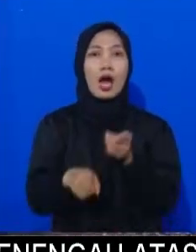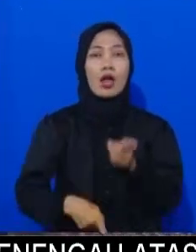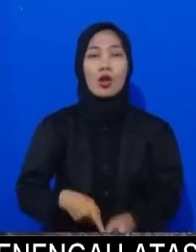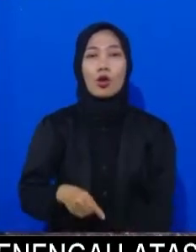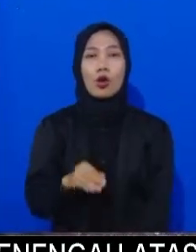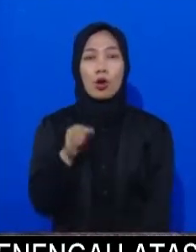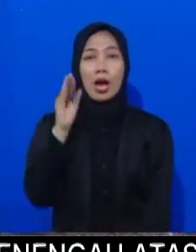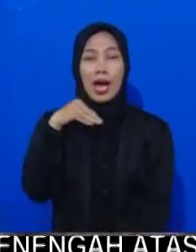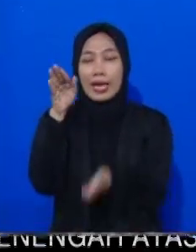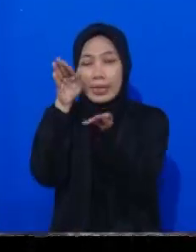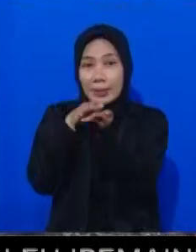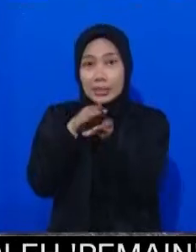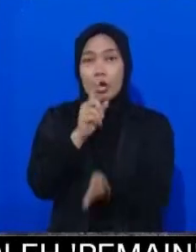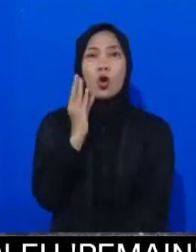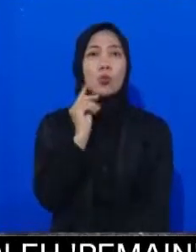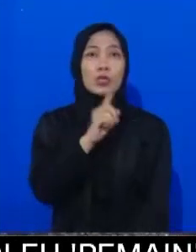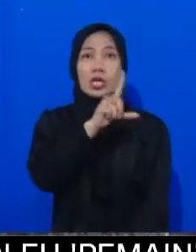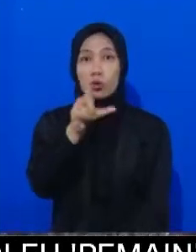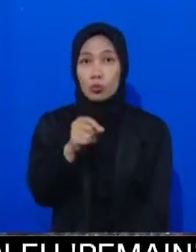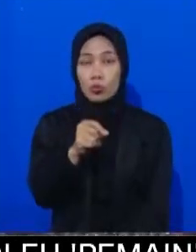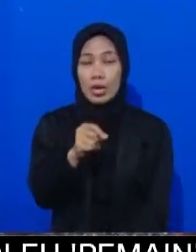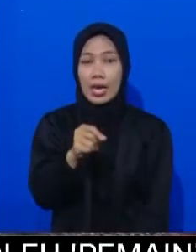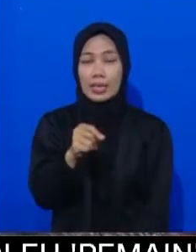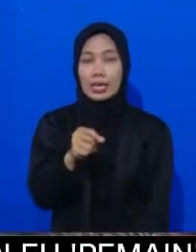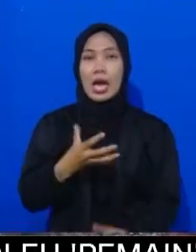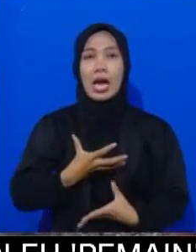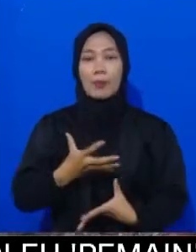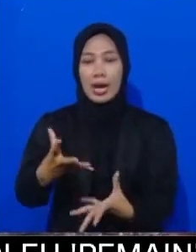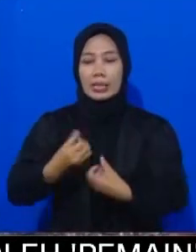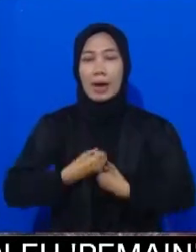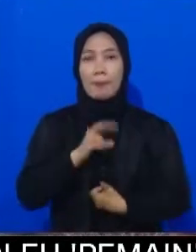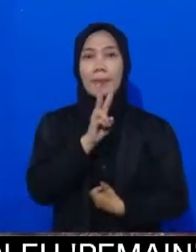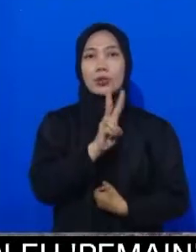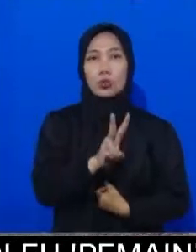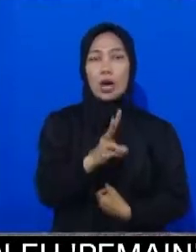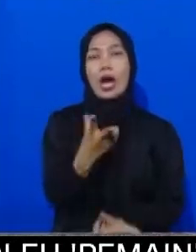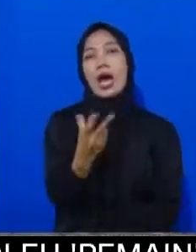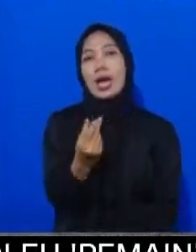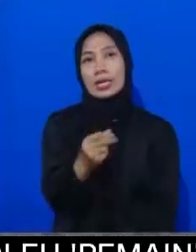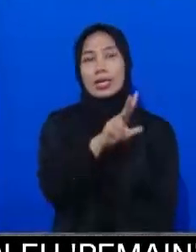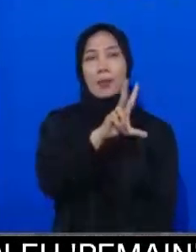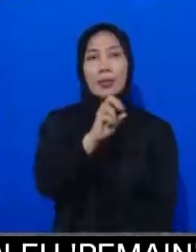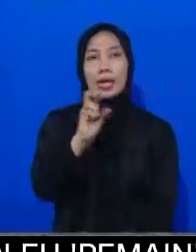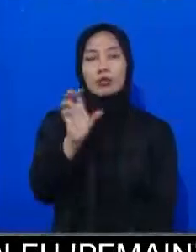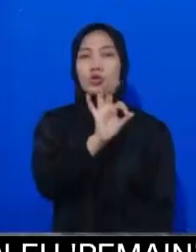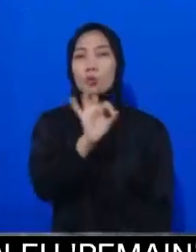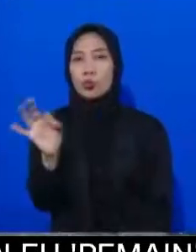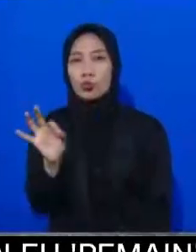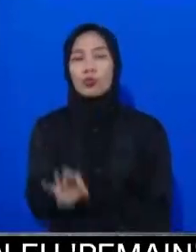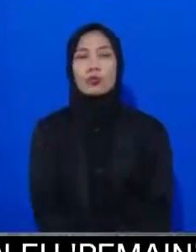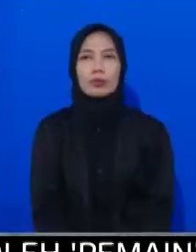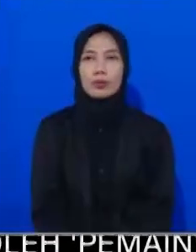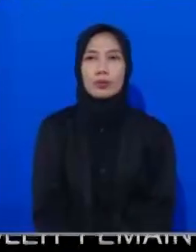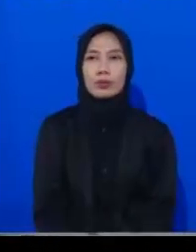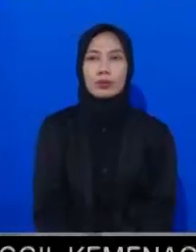jual 800 ribu per pasang. Jadi per ekornya bisa 400-an ya. Dari hasil penjualannya,